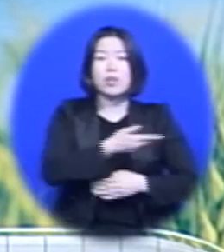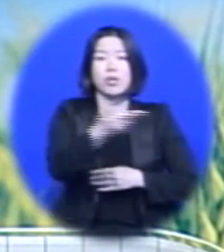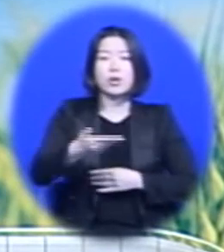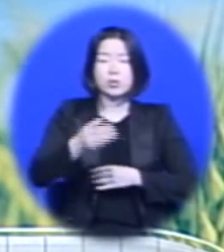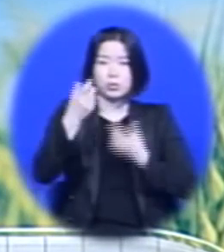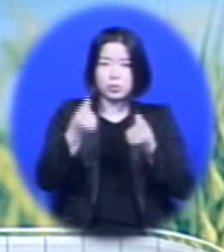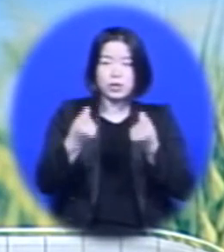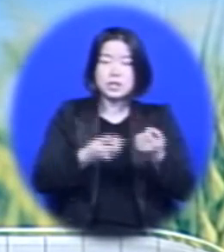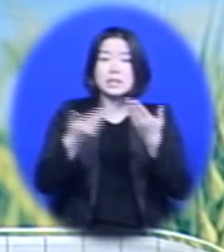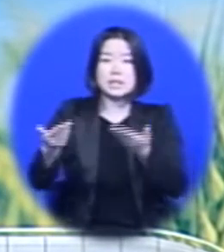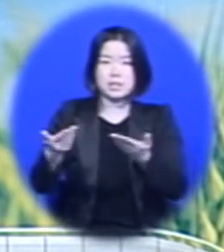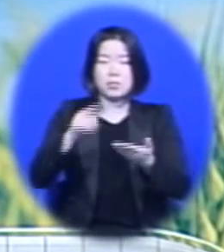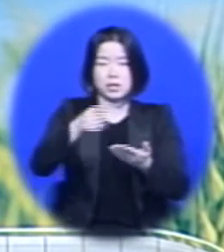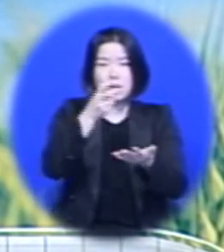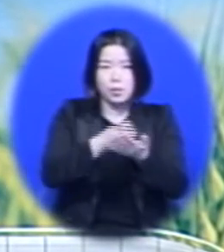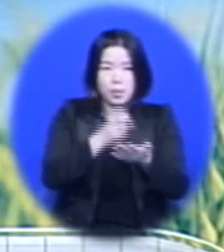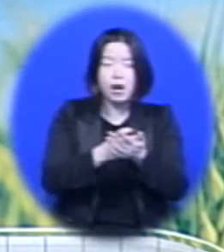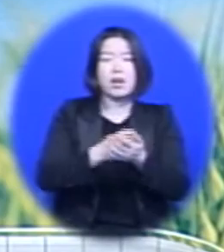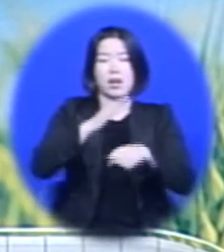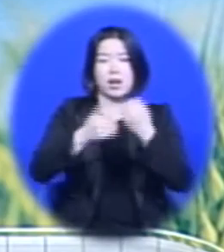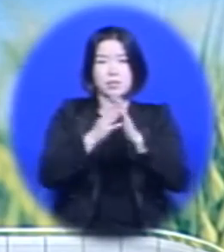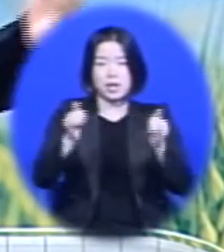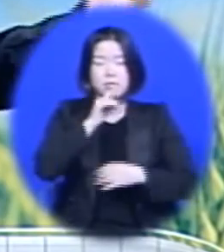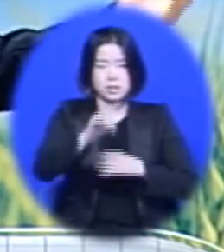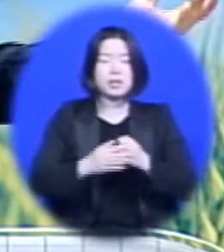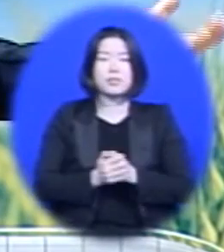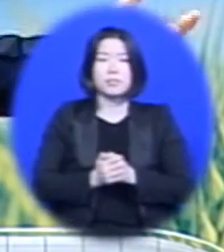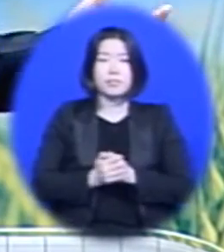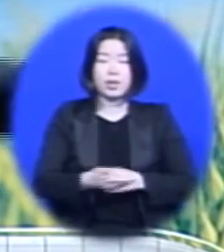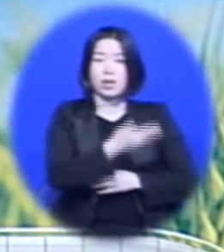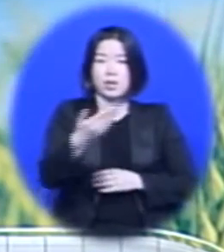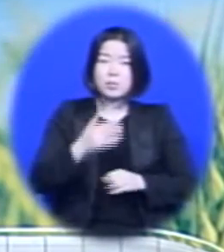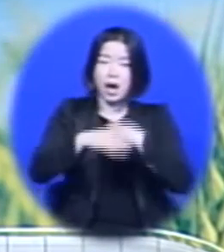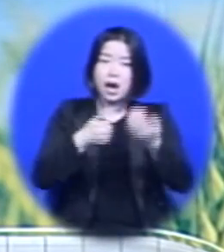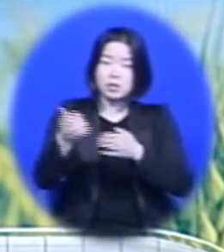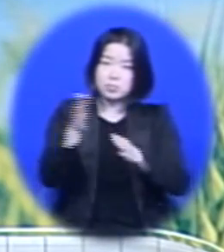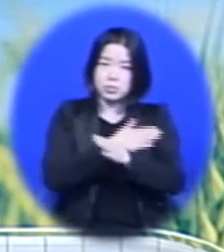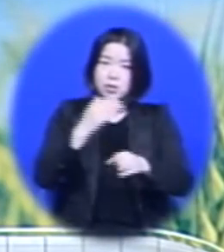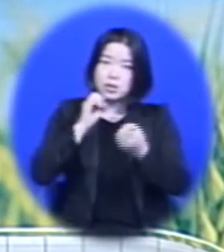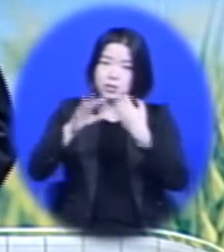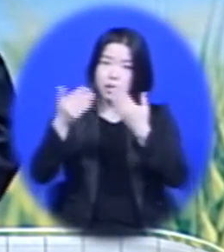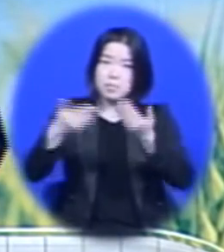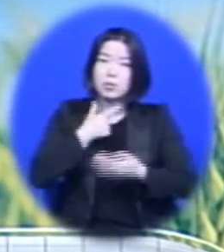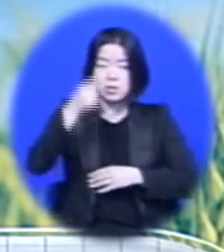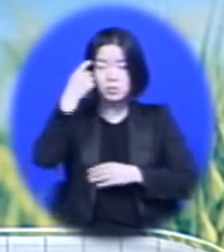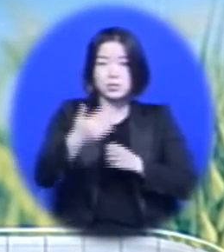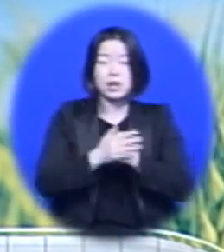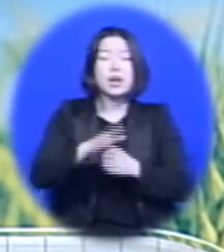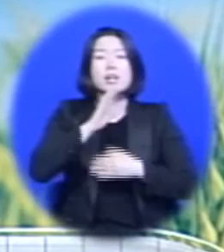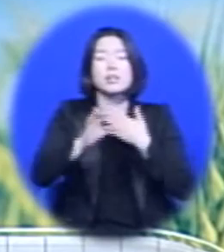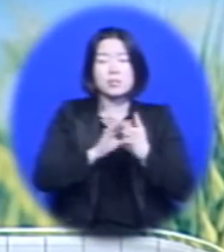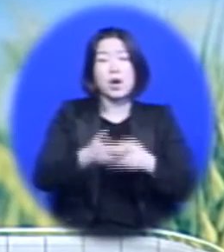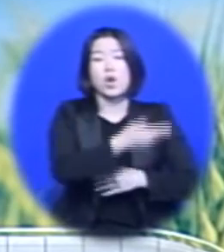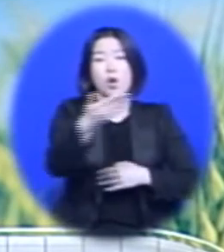대접하라. 이것이 율법이여 선지자입니다. 여러분이 하나님으로부터 응답받고 싶습니까? 그러면 여러분에게